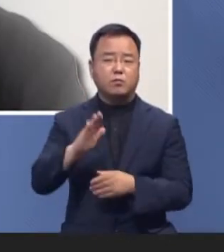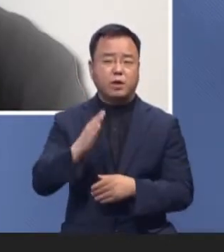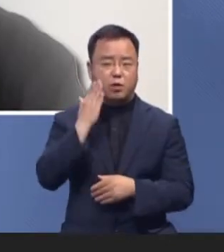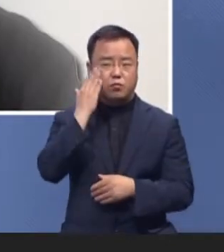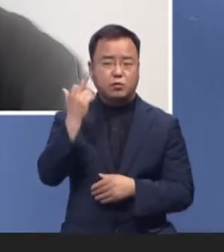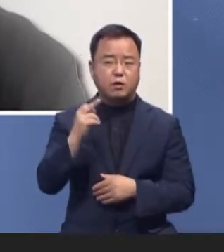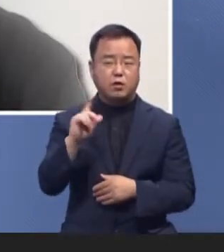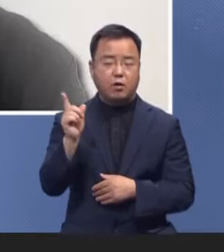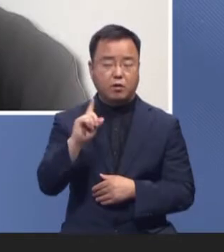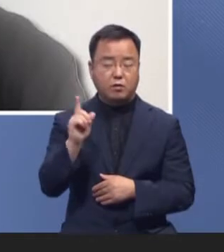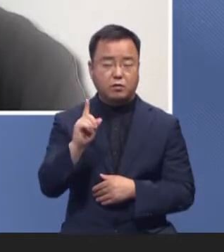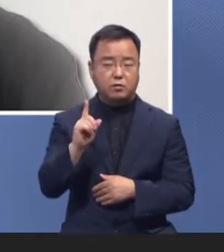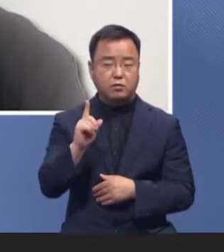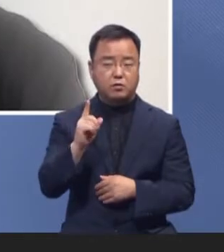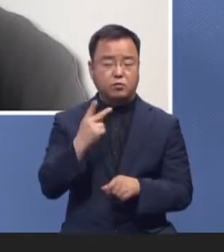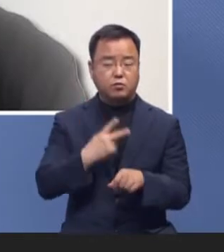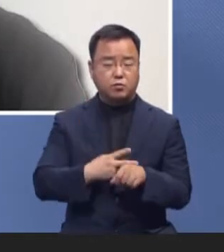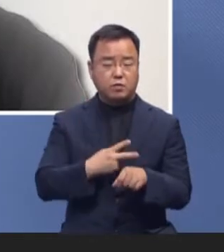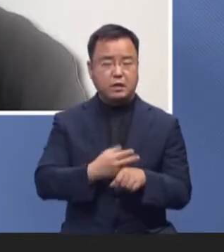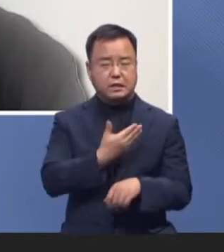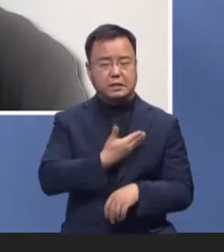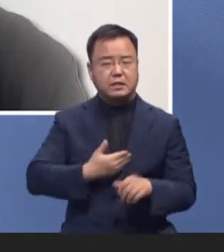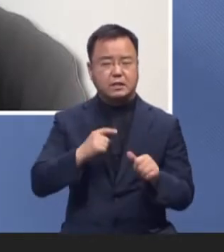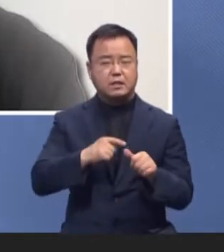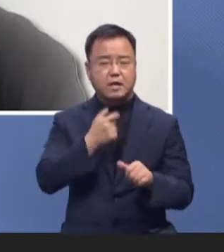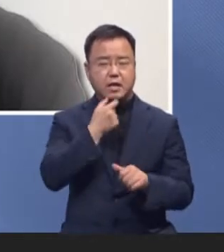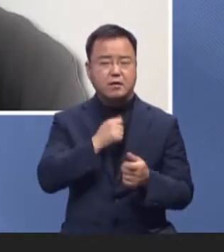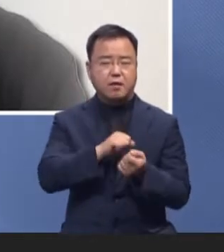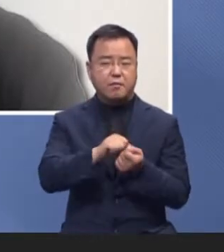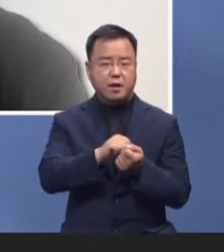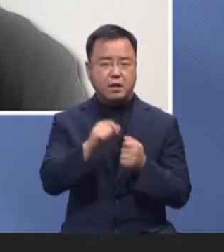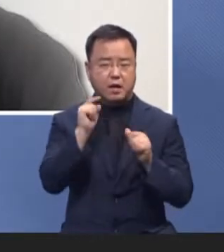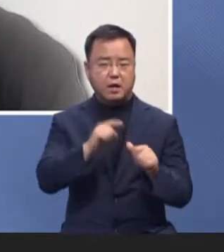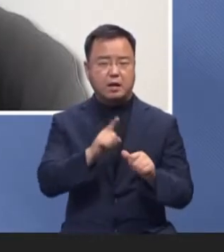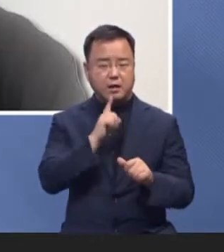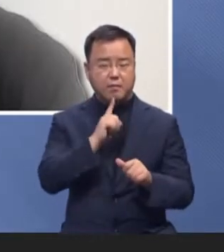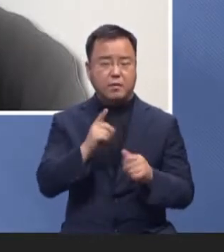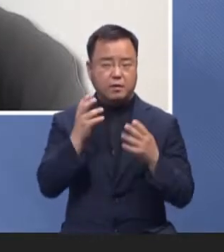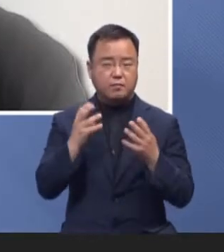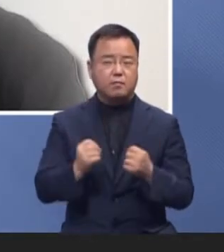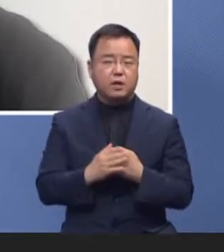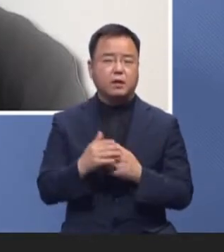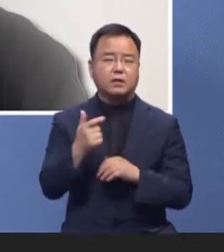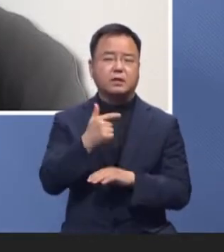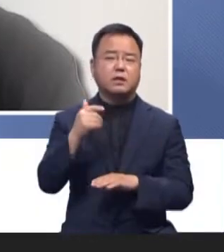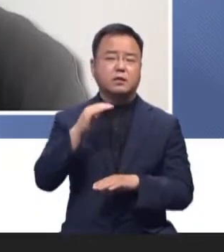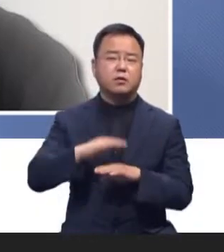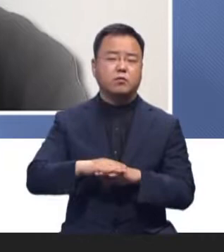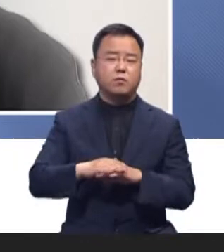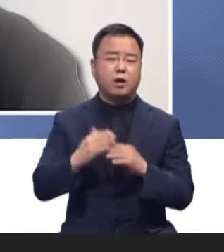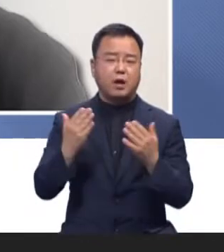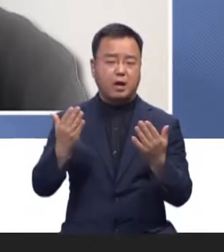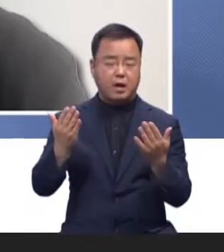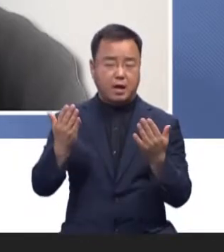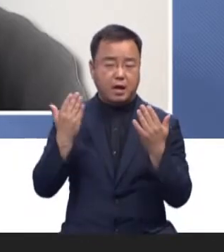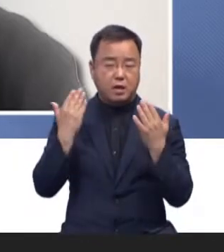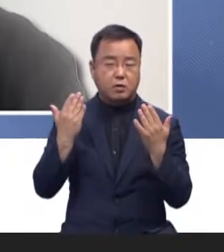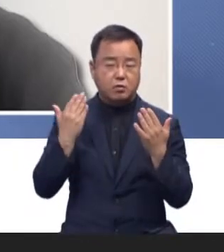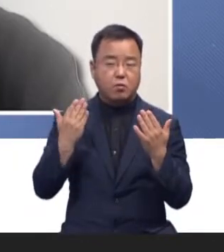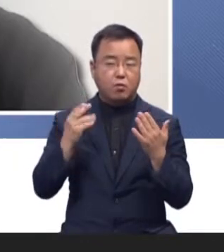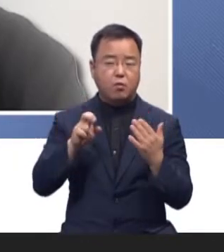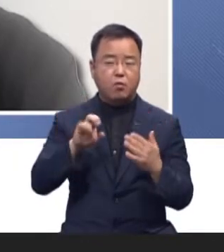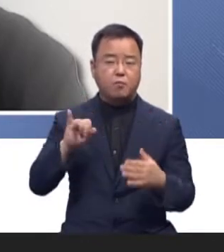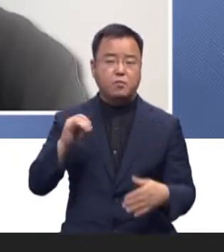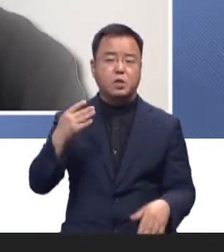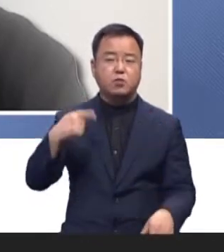교사가 제자들에게 속옷 빨기 숙제나 뭐 상당히 부적절한 언행을 해서 문제가 됐고요. 대전에선 스쿨미투로 거론된 교사들만